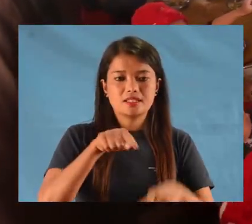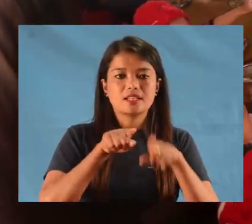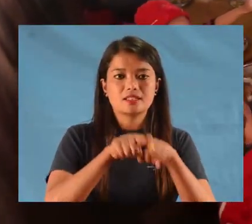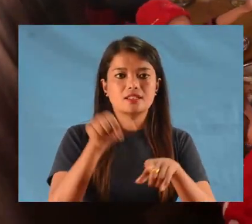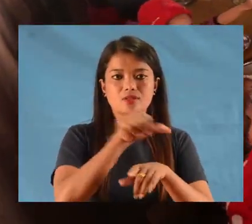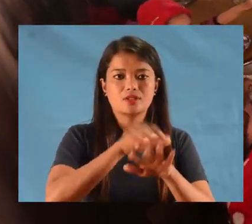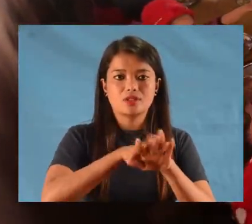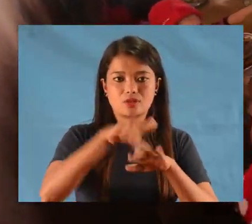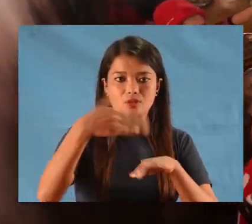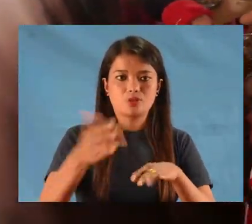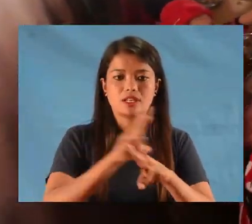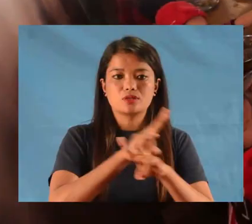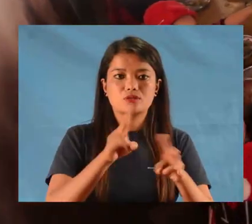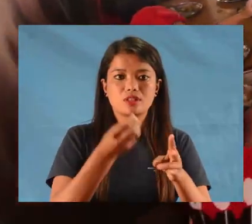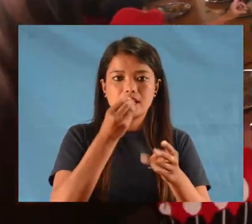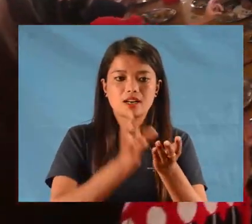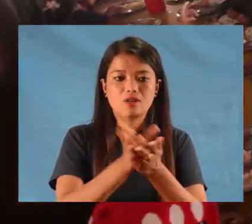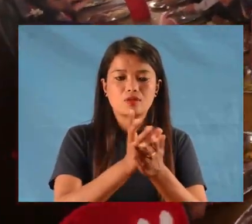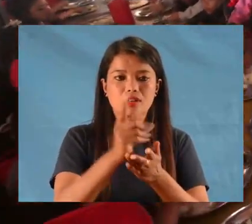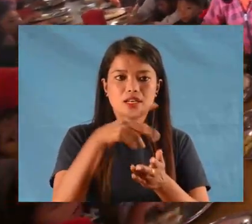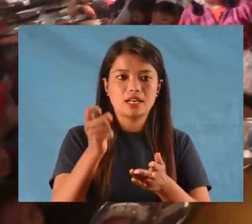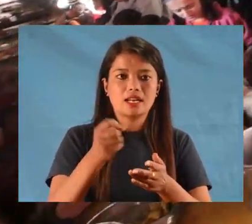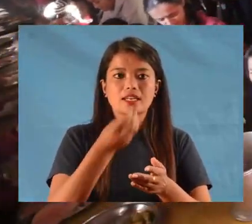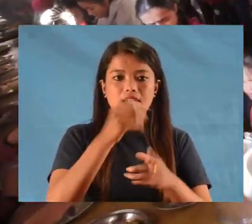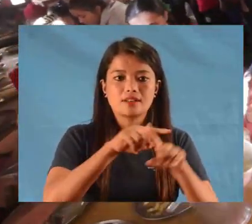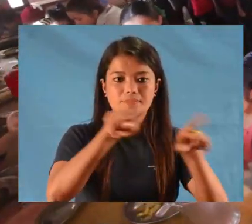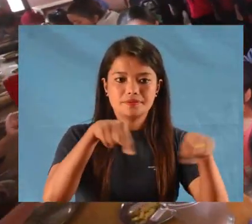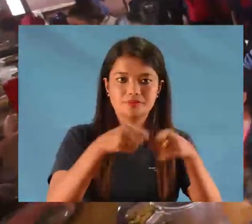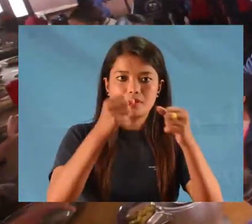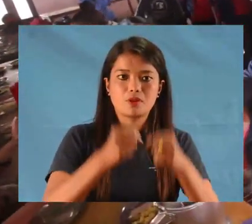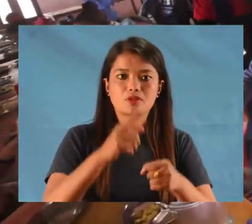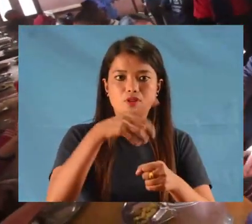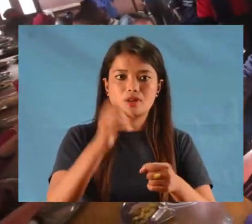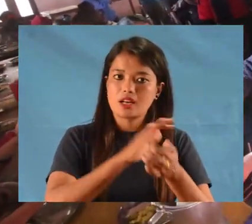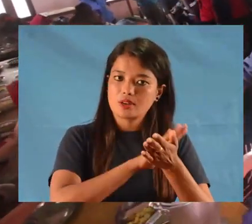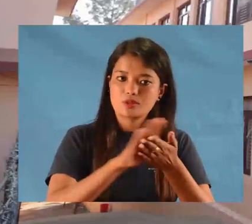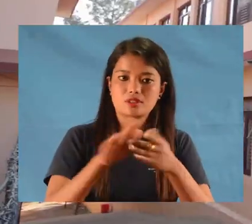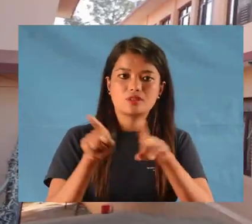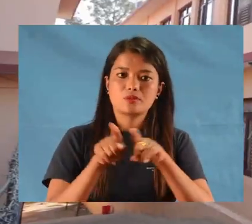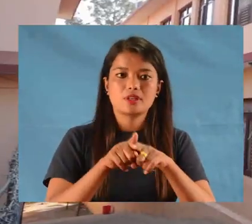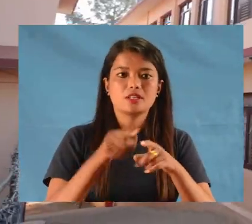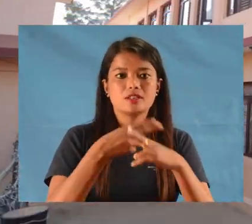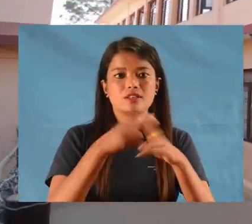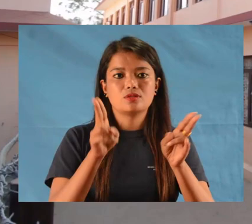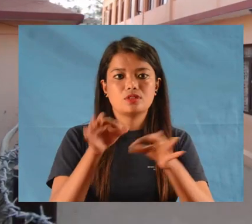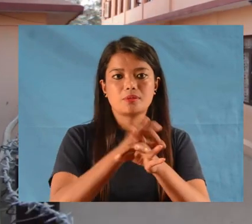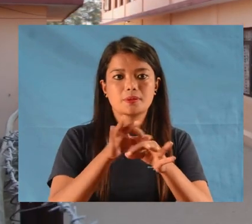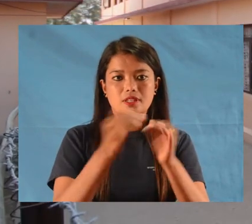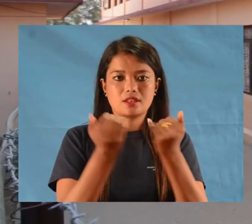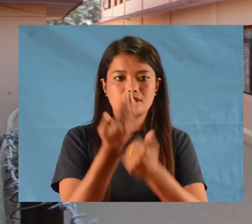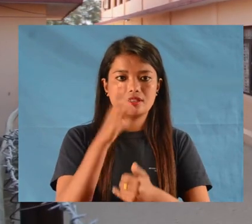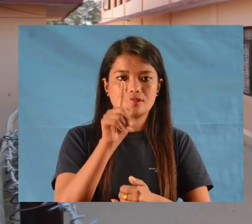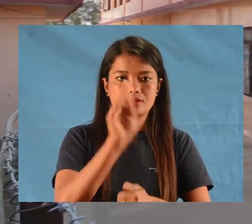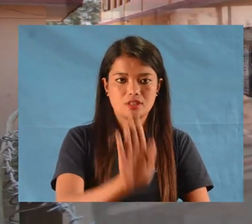इसका साथे उनी हरुला हाईजीनिक खाना खोऊना का लागी, कैंटीन तथा बसना का लागी होस्टेल को पनी मीशूल का